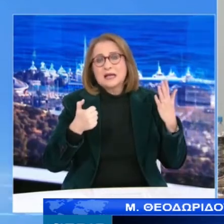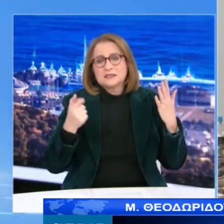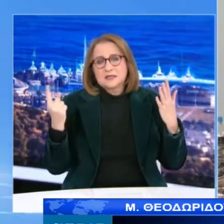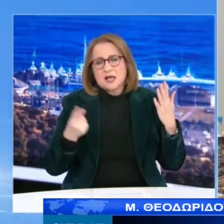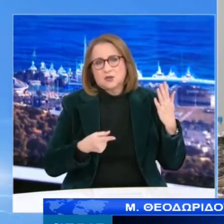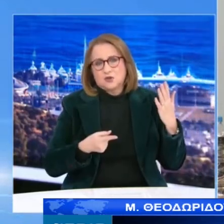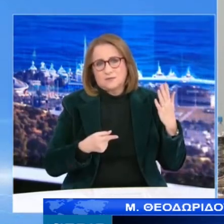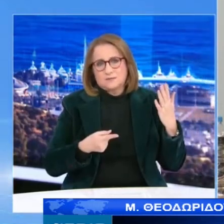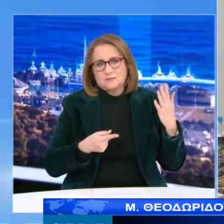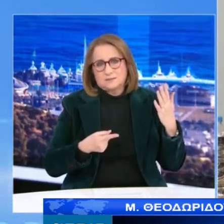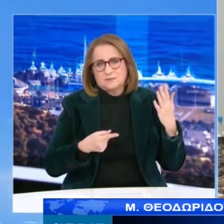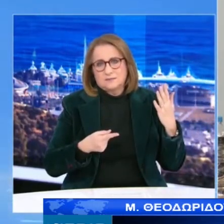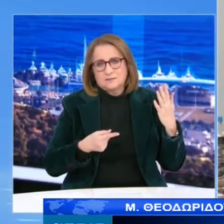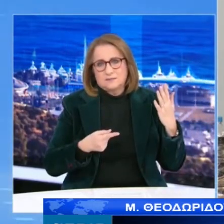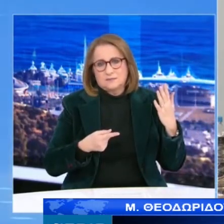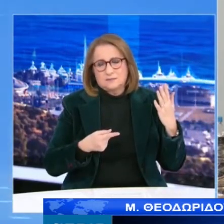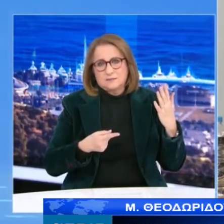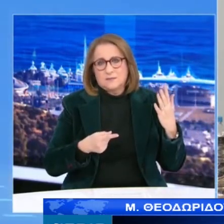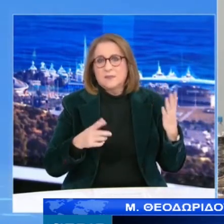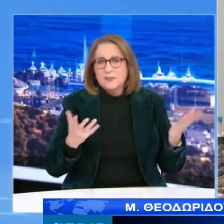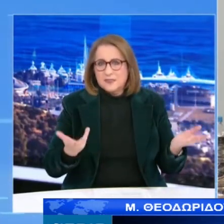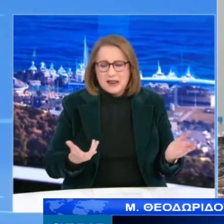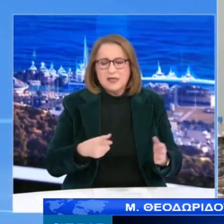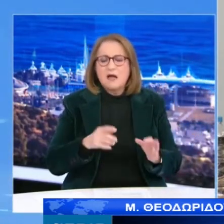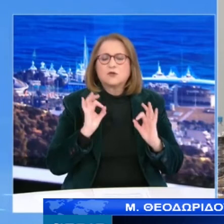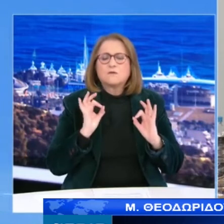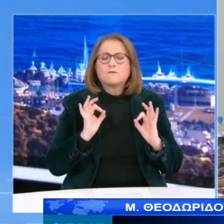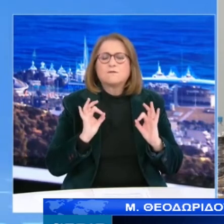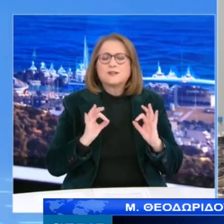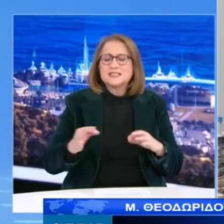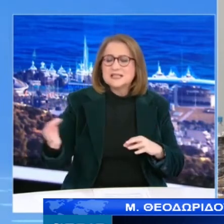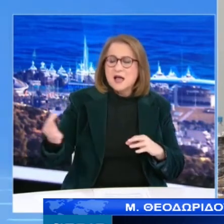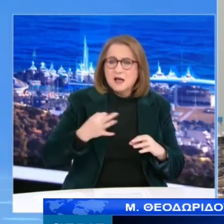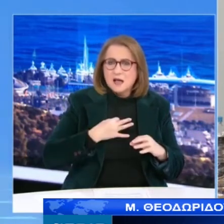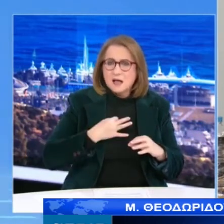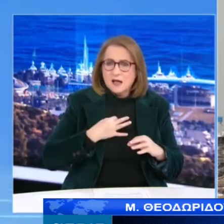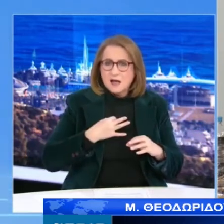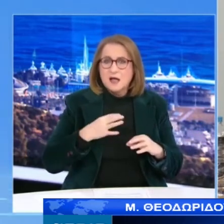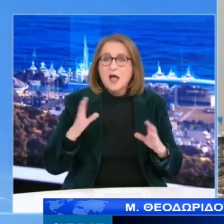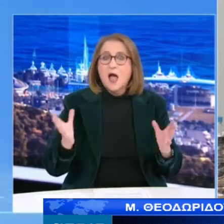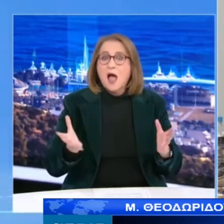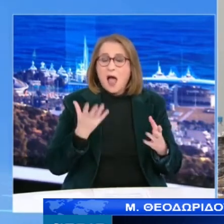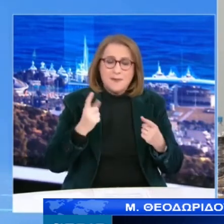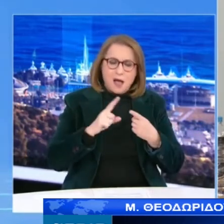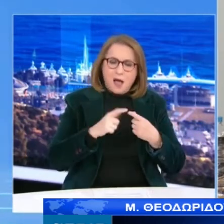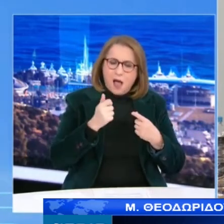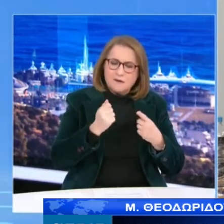60%. Επομένως, η φυσική νόσηση και για τις περιπτώσεις των